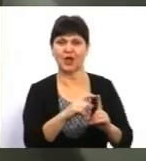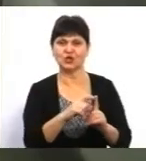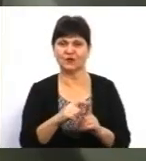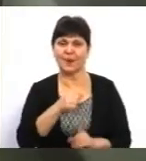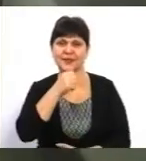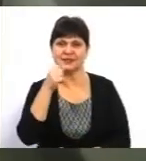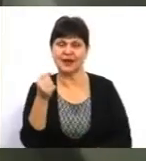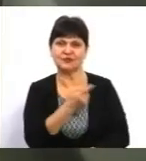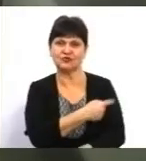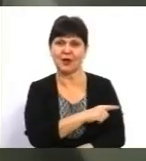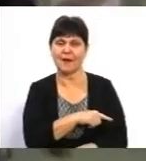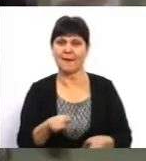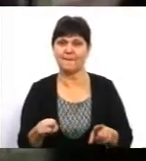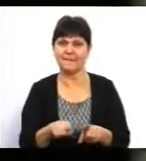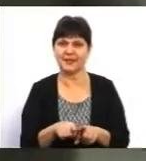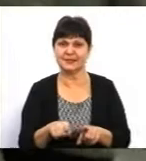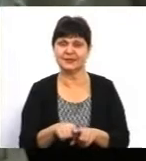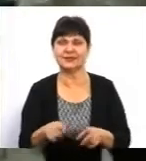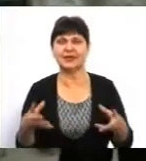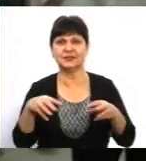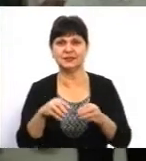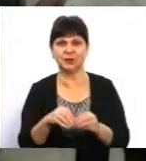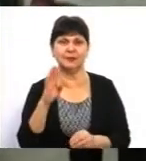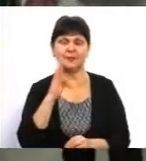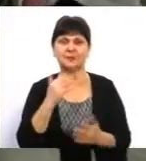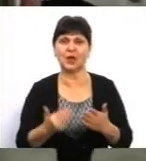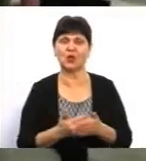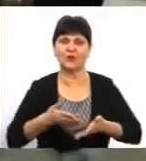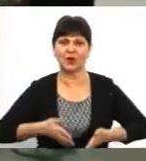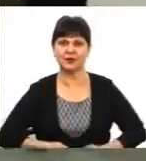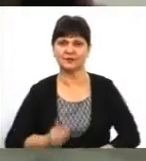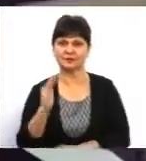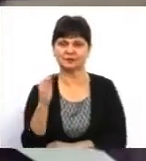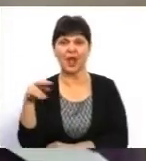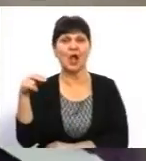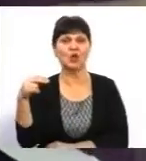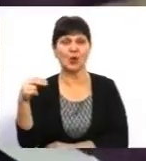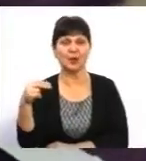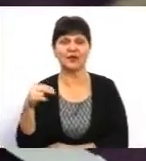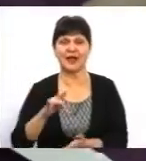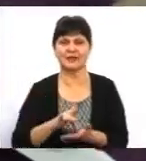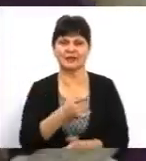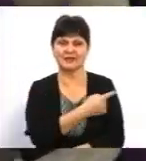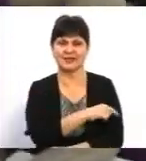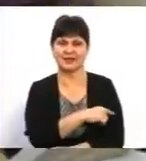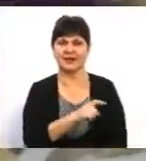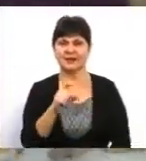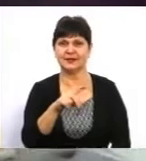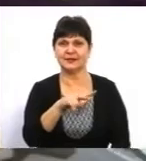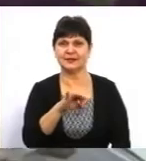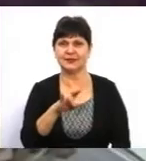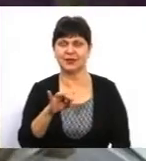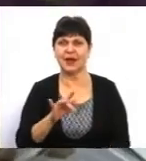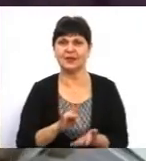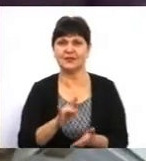медсестри відділення спільного перебування матері та новонародженого Запорізького обласного перинатального центру Надії Зибіної, наразі до центру